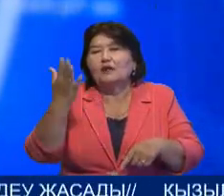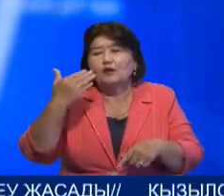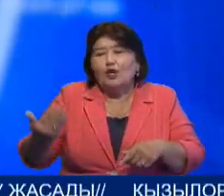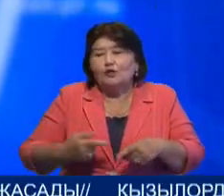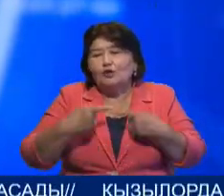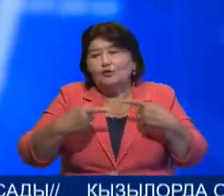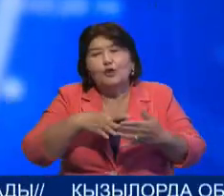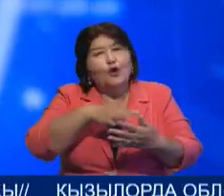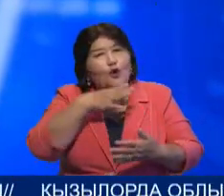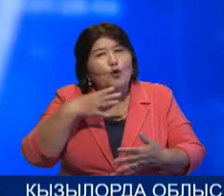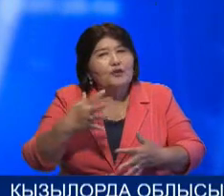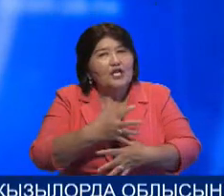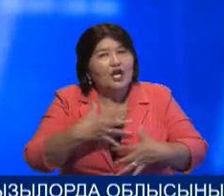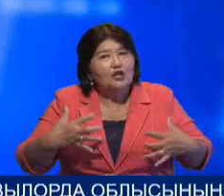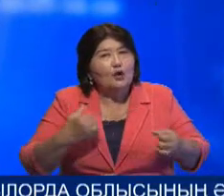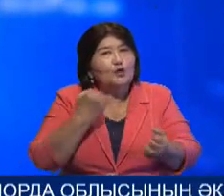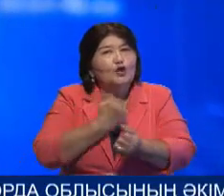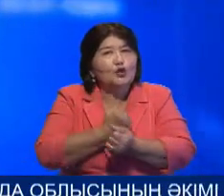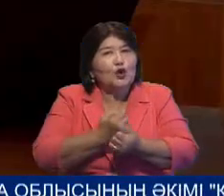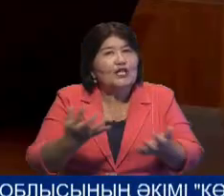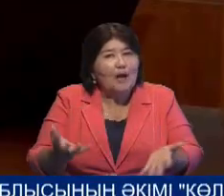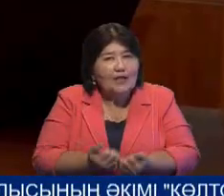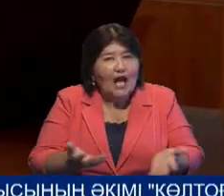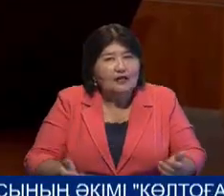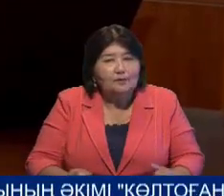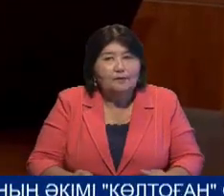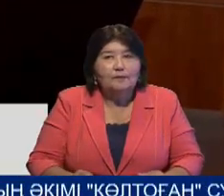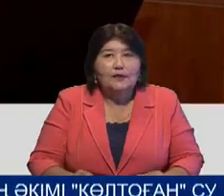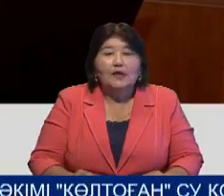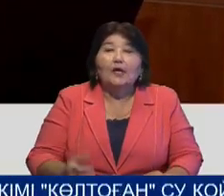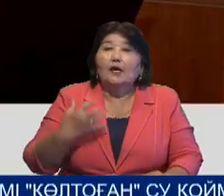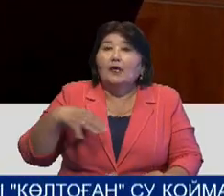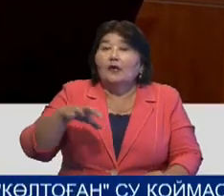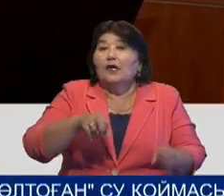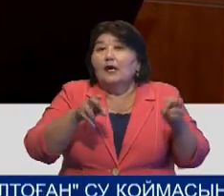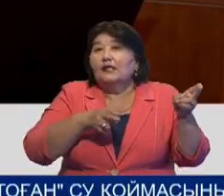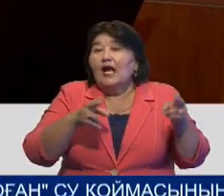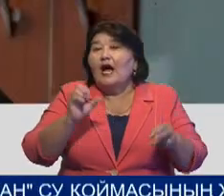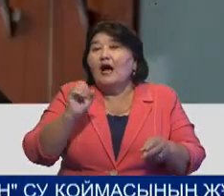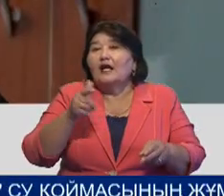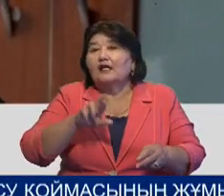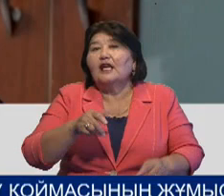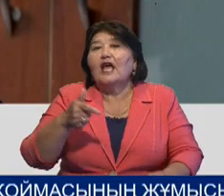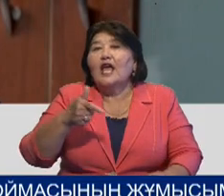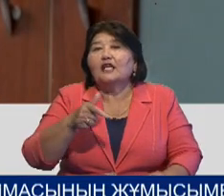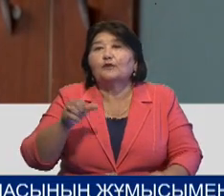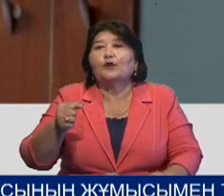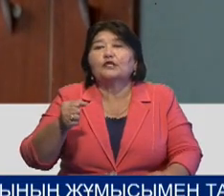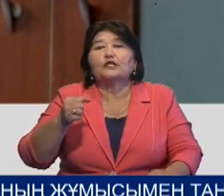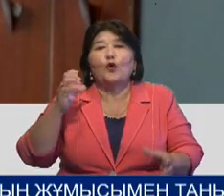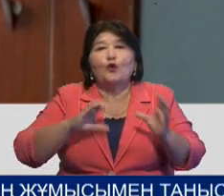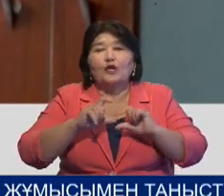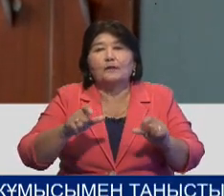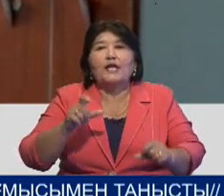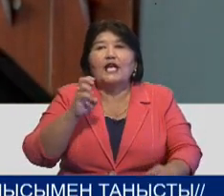дүниелерден бөлек көптеген жануарлардың сүйегі табылған. Сыр өңіріне арнайы келген Англияның Оксфорд университетінің археологы